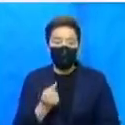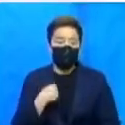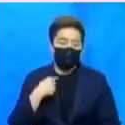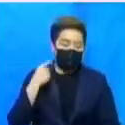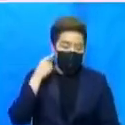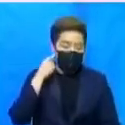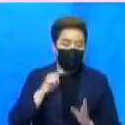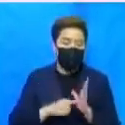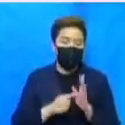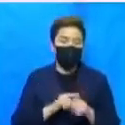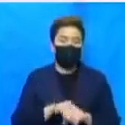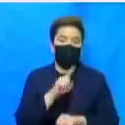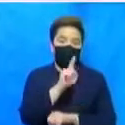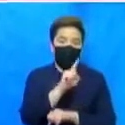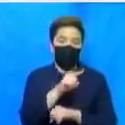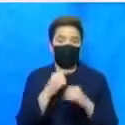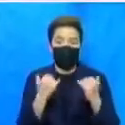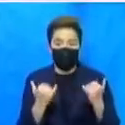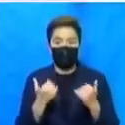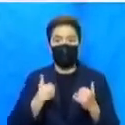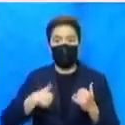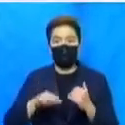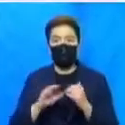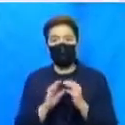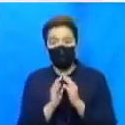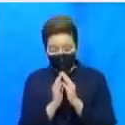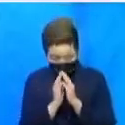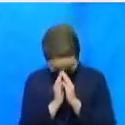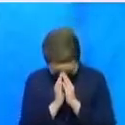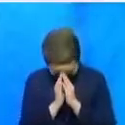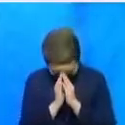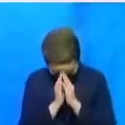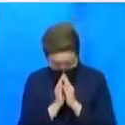า 13:00 นเป็นต้นไปค่ะสวัสดีค่ะ